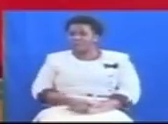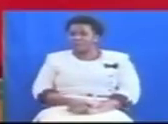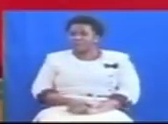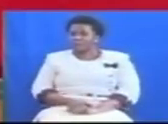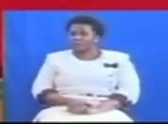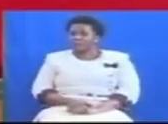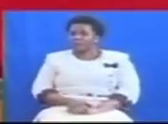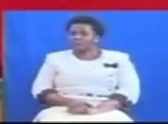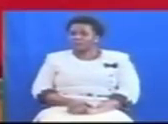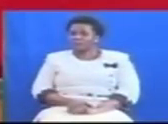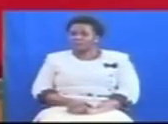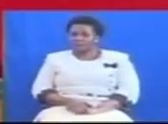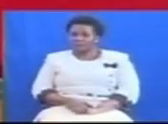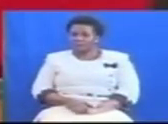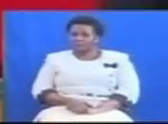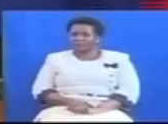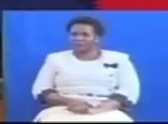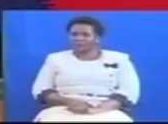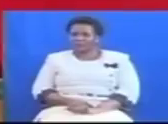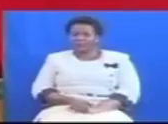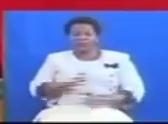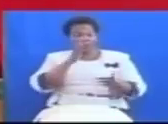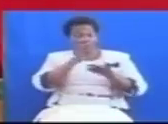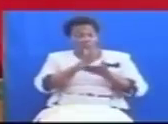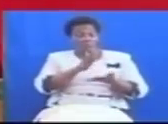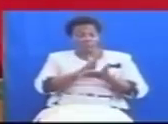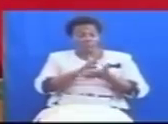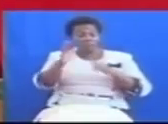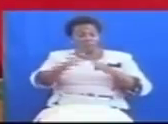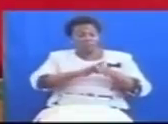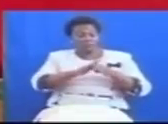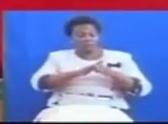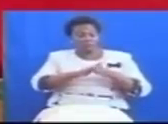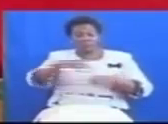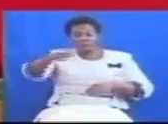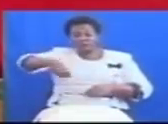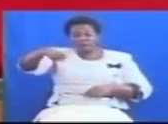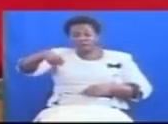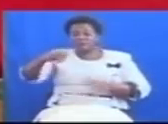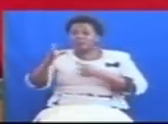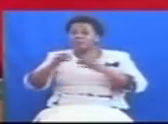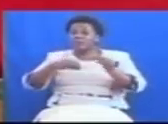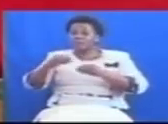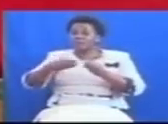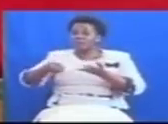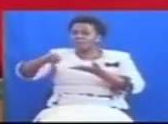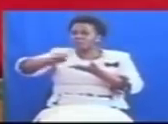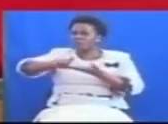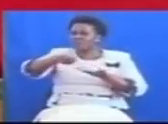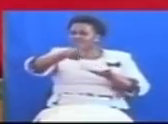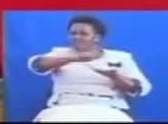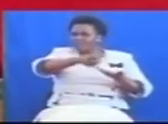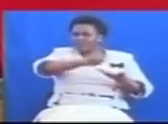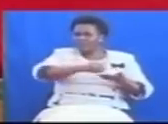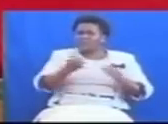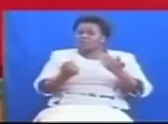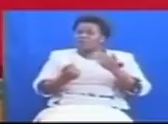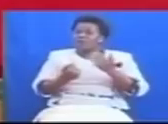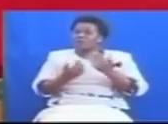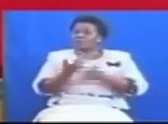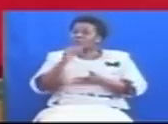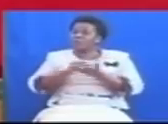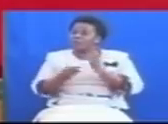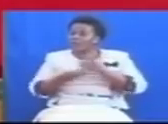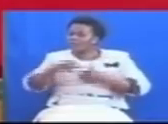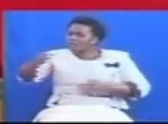kama ifuatavyo. Ni kweli kuwa matumizi ya mifuko ya plastiki yameongezeka, hasa kutokana na mifuko hii kutolewa bure